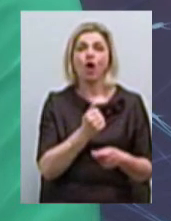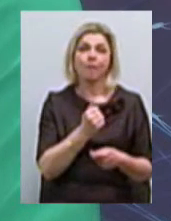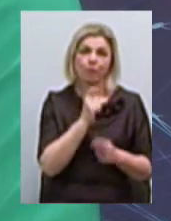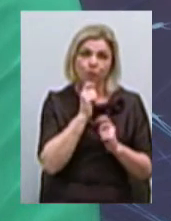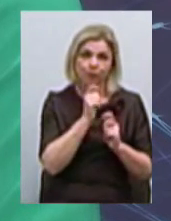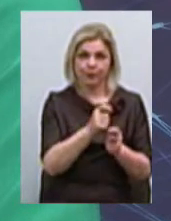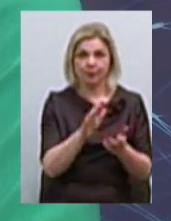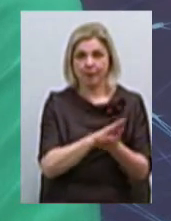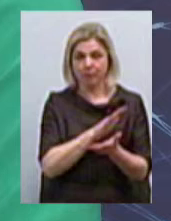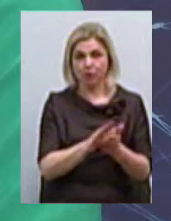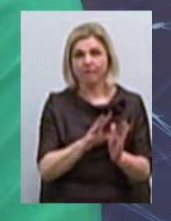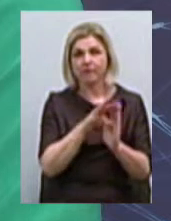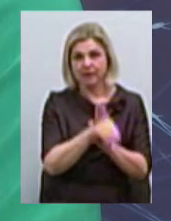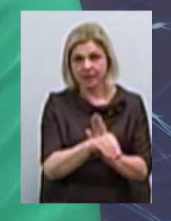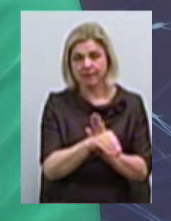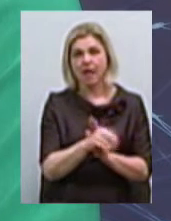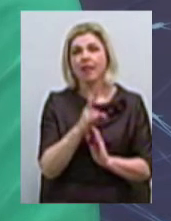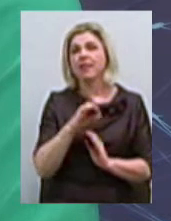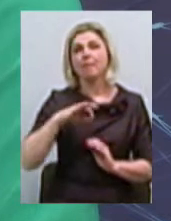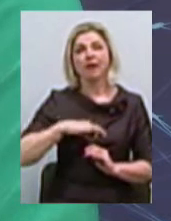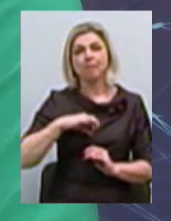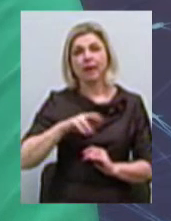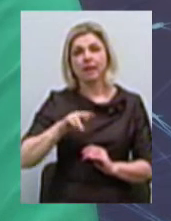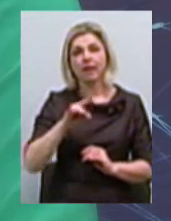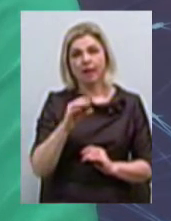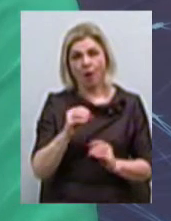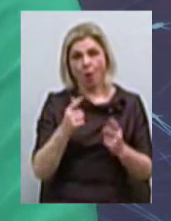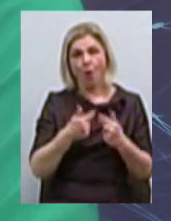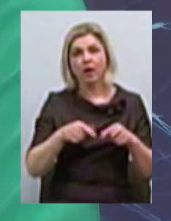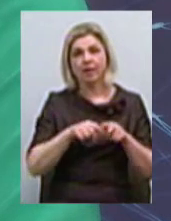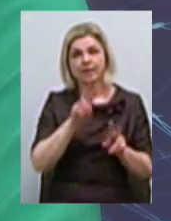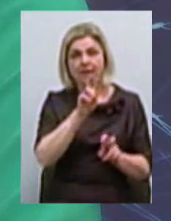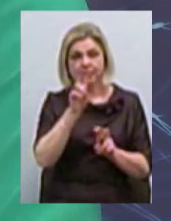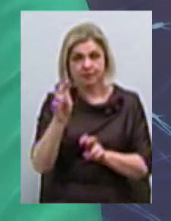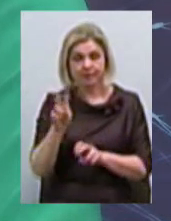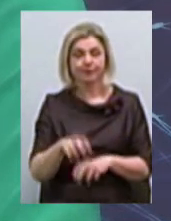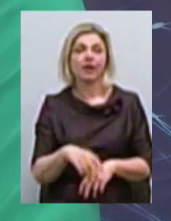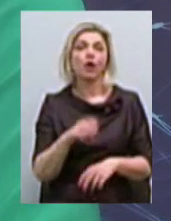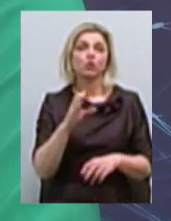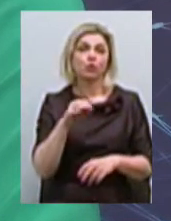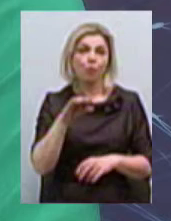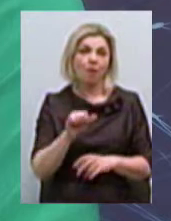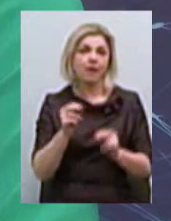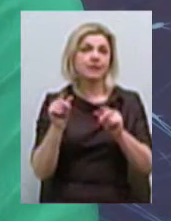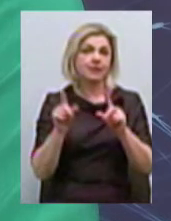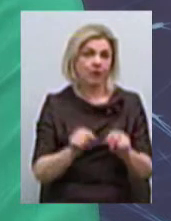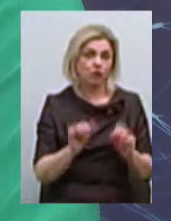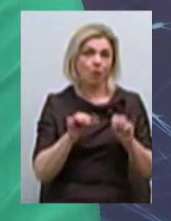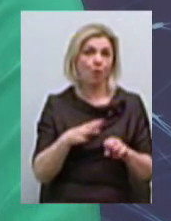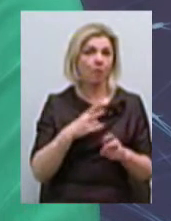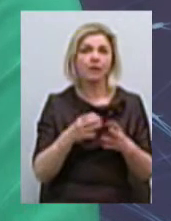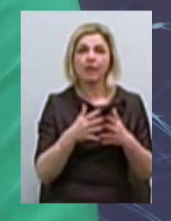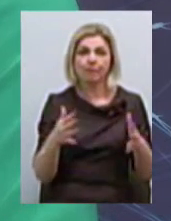або благодійних внесків неприбутковим організаціям. У цьому випадку сума знижки може сягати не